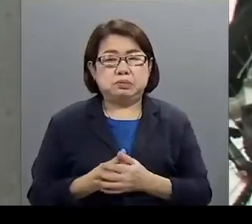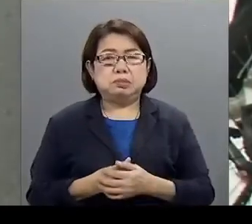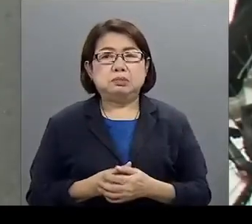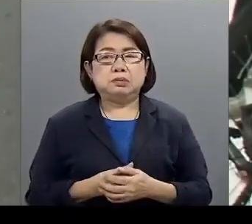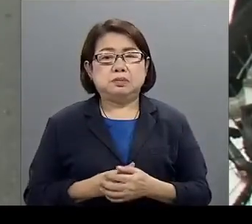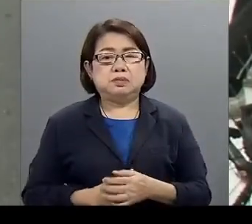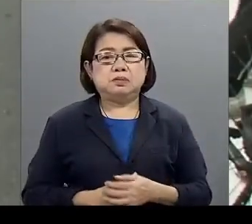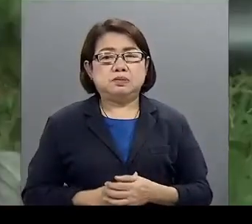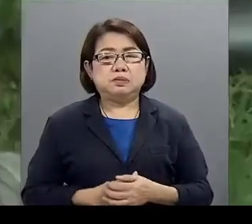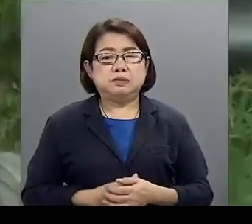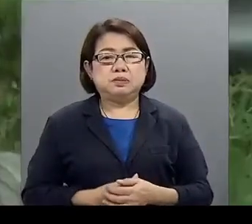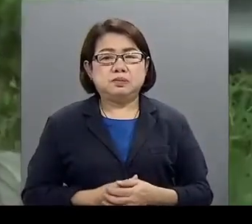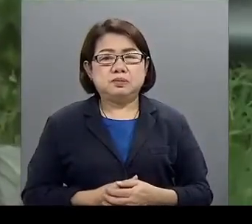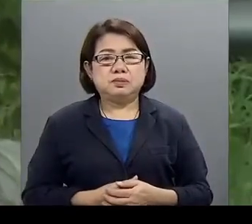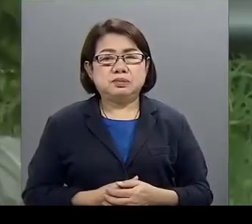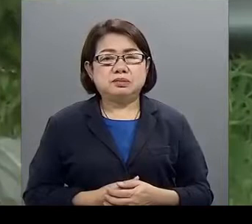อิอิ